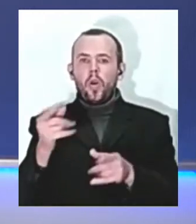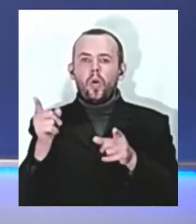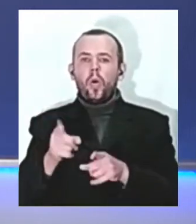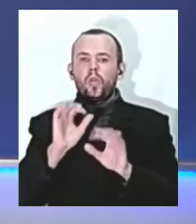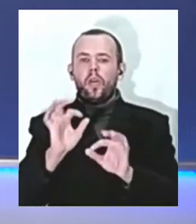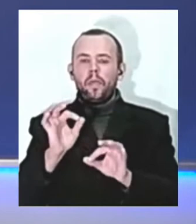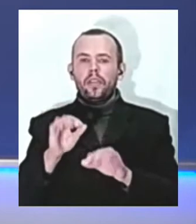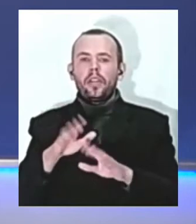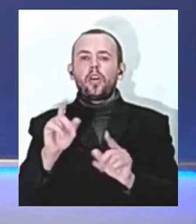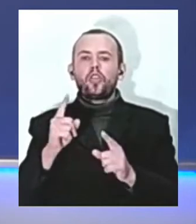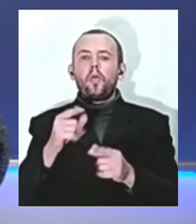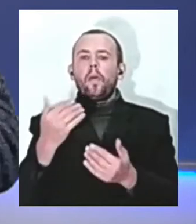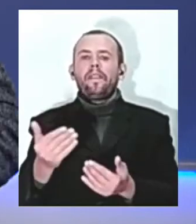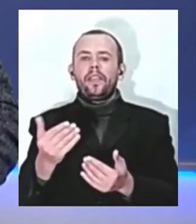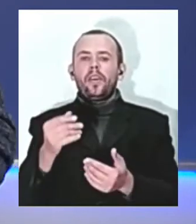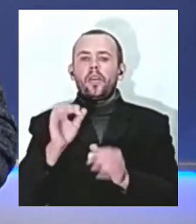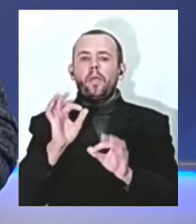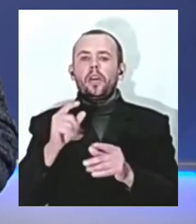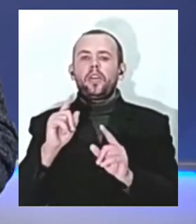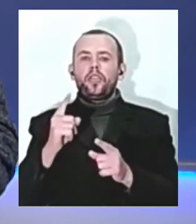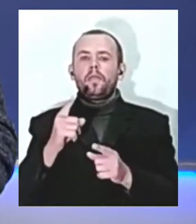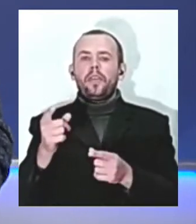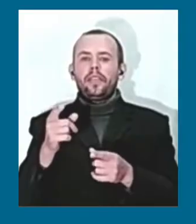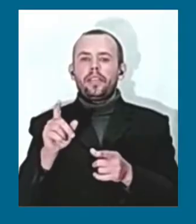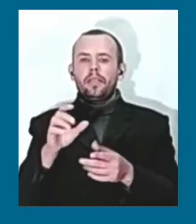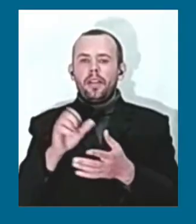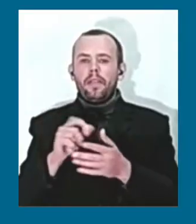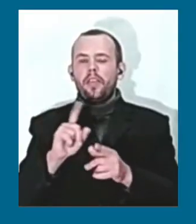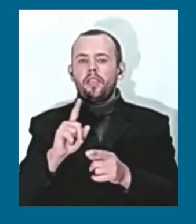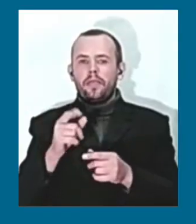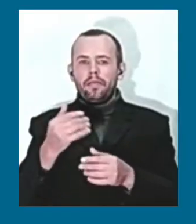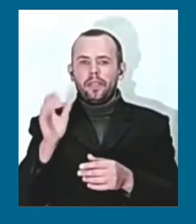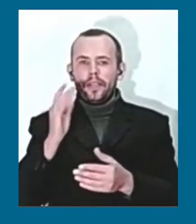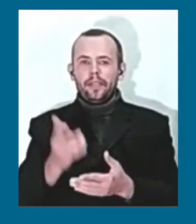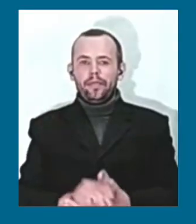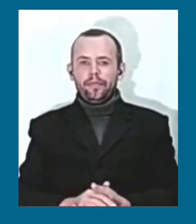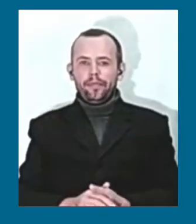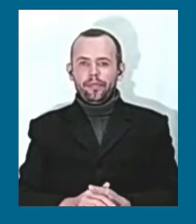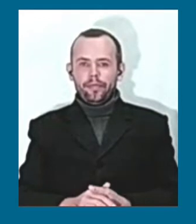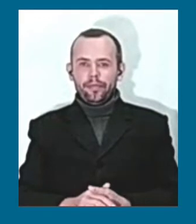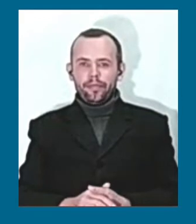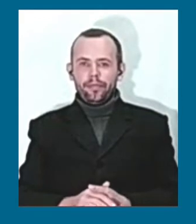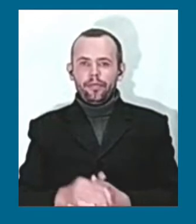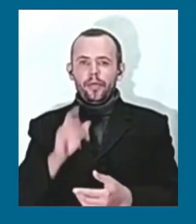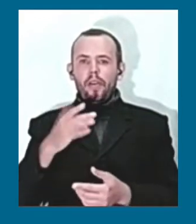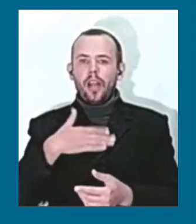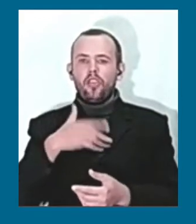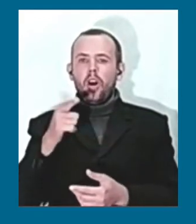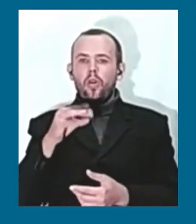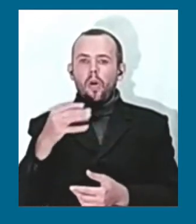він коментує, чому от зайняла таке місце, що на це впливає. Будь ласка. Наша громада на сьогоднішній день